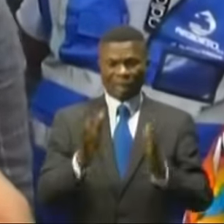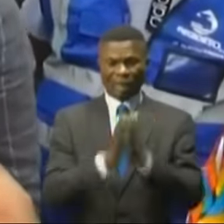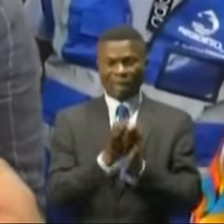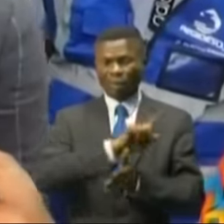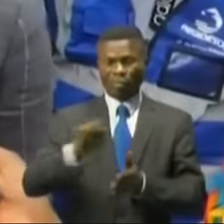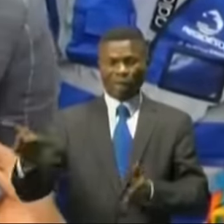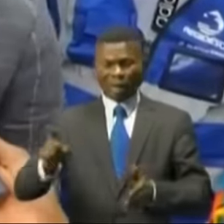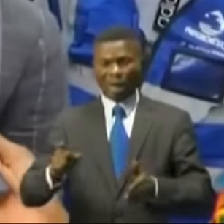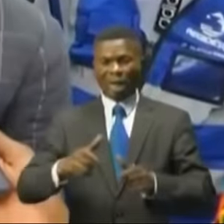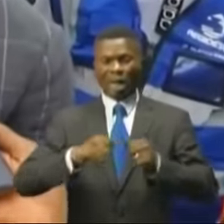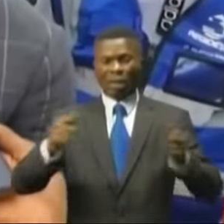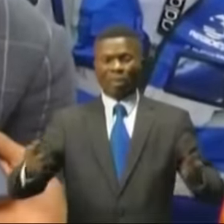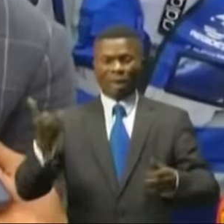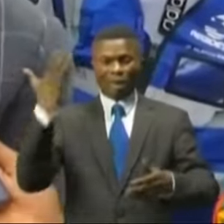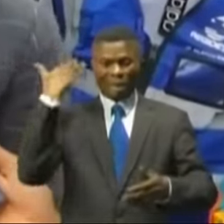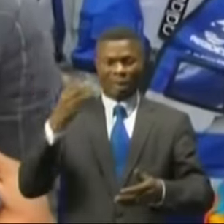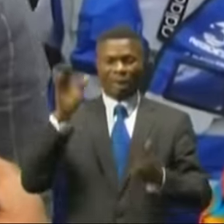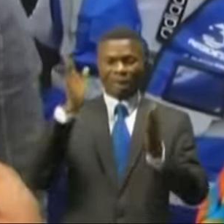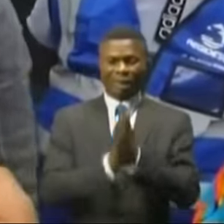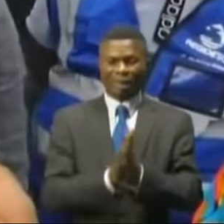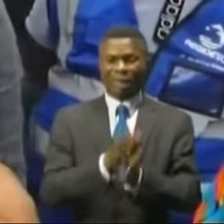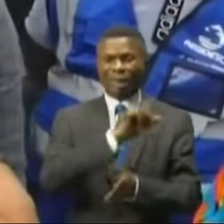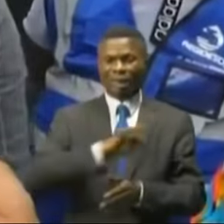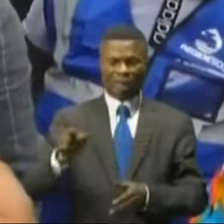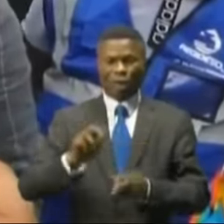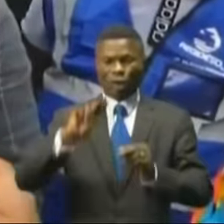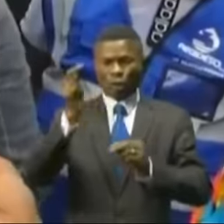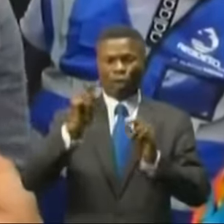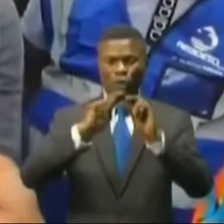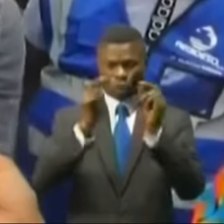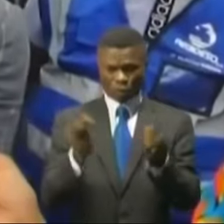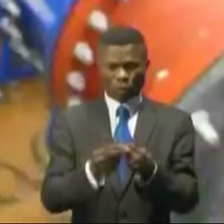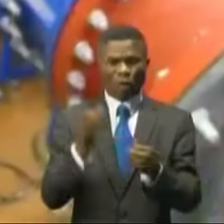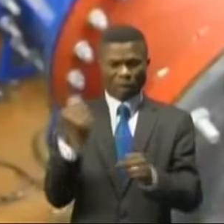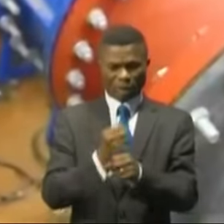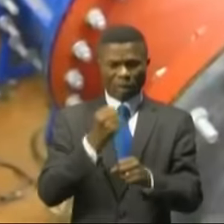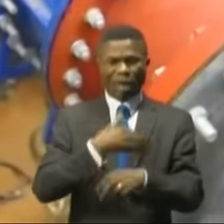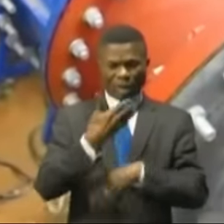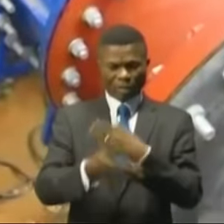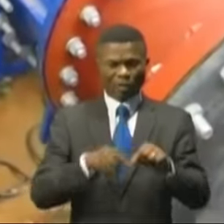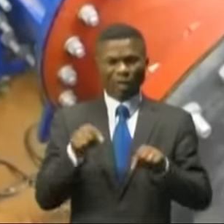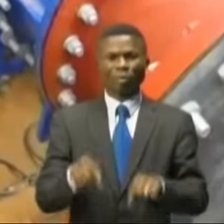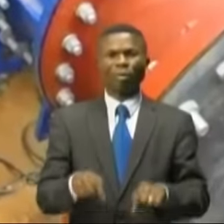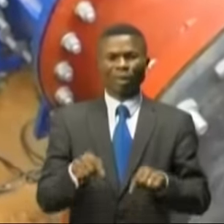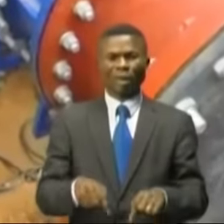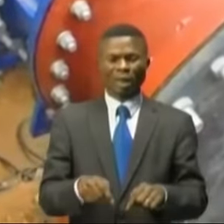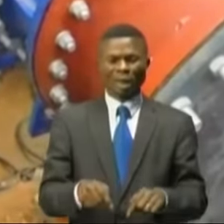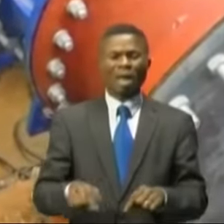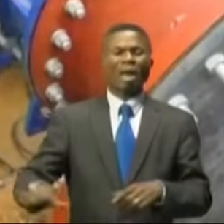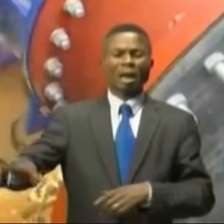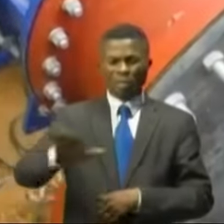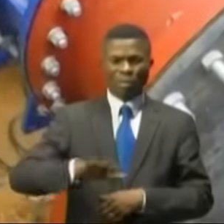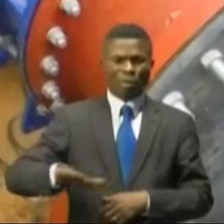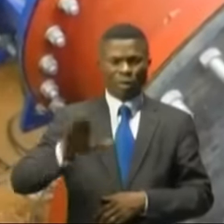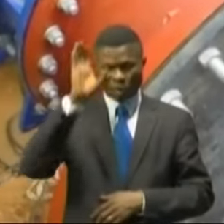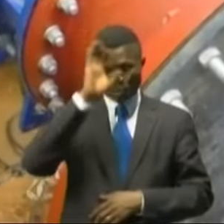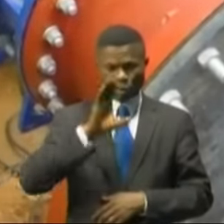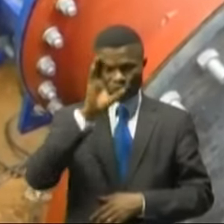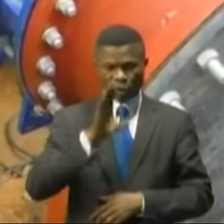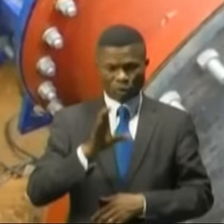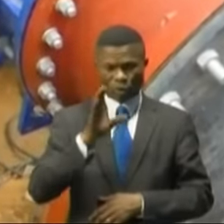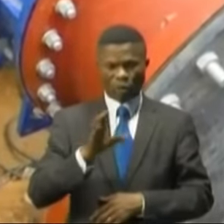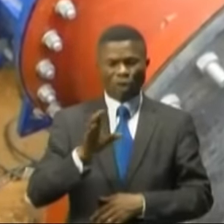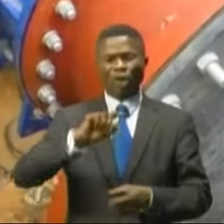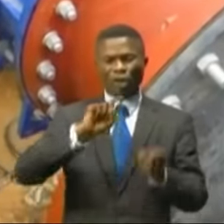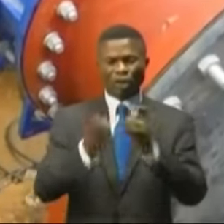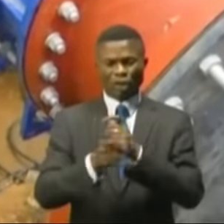module, nous aurons encore les 110 000 m3 du deuxième module. Il y a des travaux que nous sommes en train de faire par-ci, par-là, pour essayer un peu